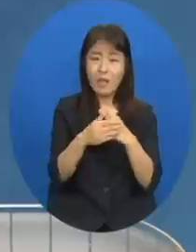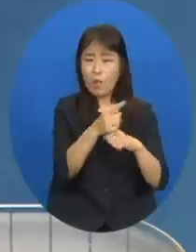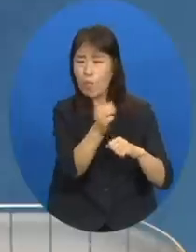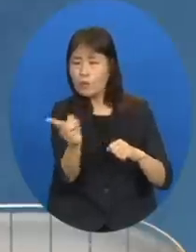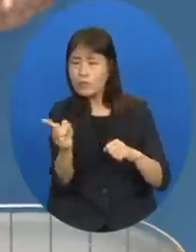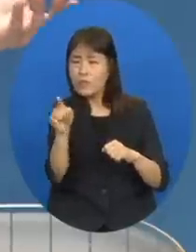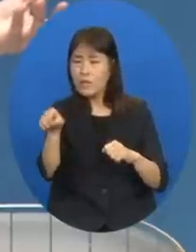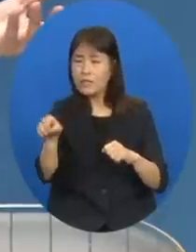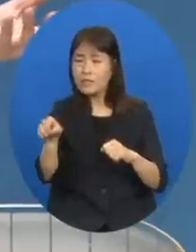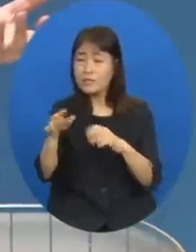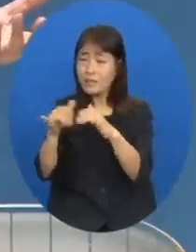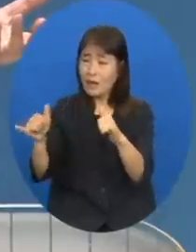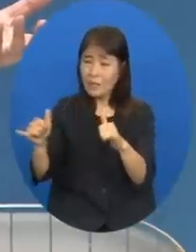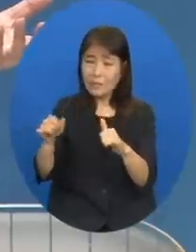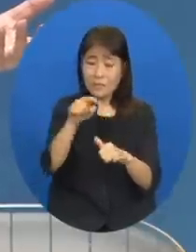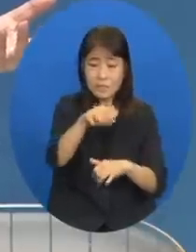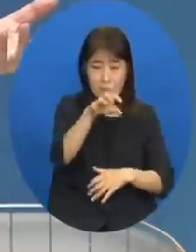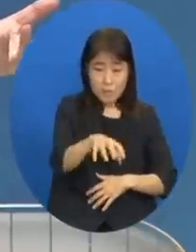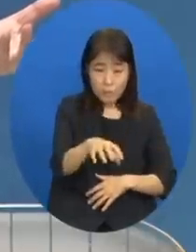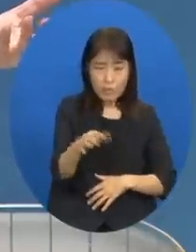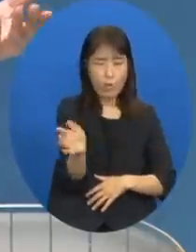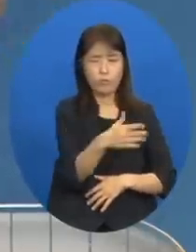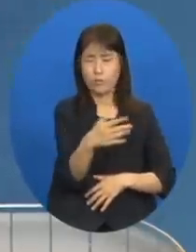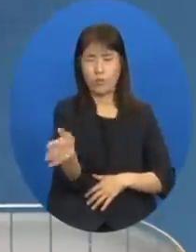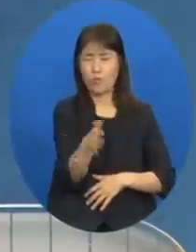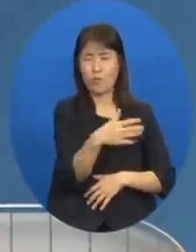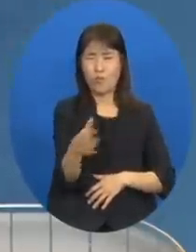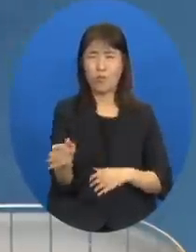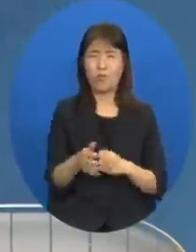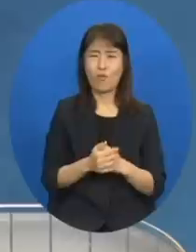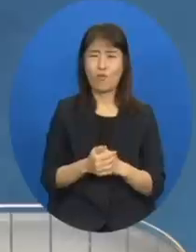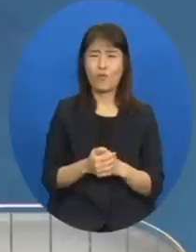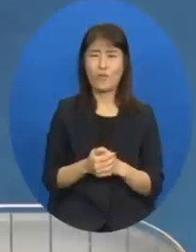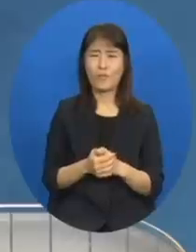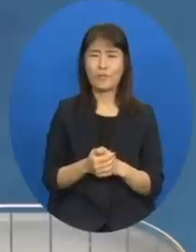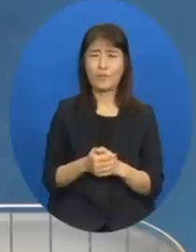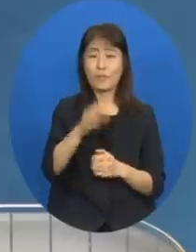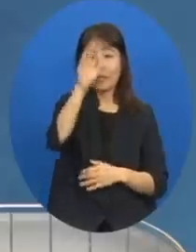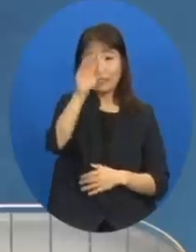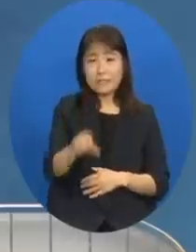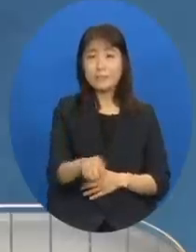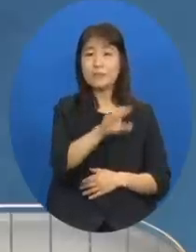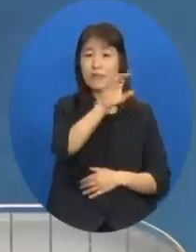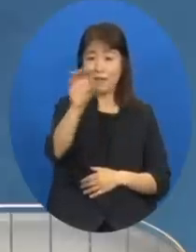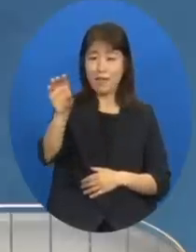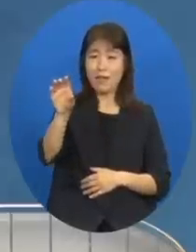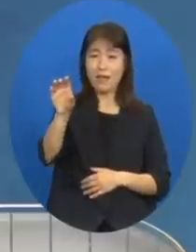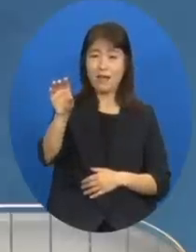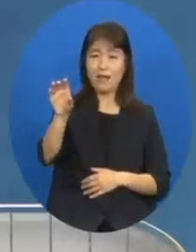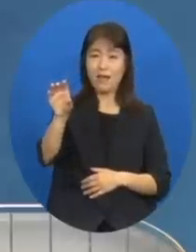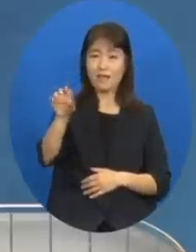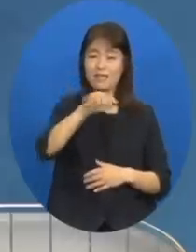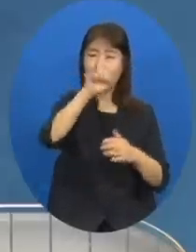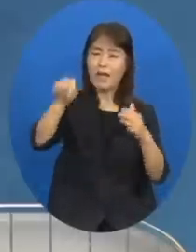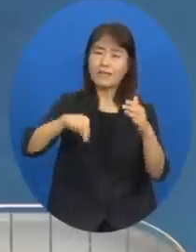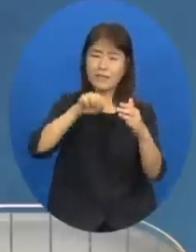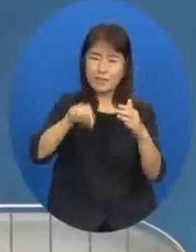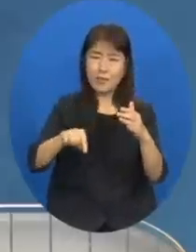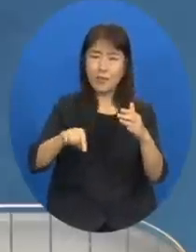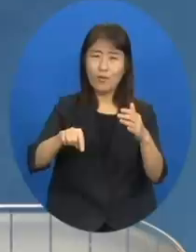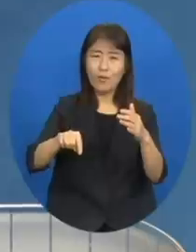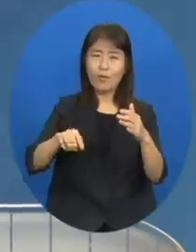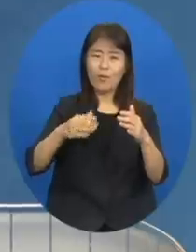오늘이 자리에 누가 있습니까 십자가에 하나님을 우리를 요새처럼 또